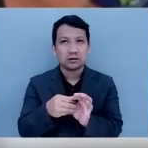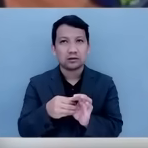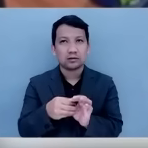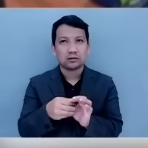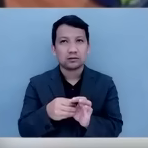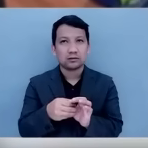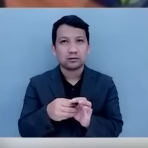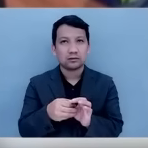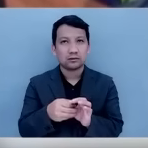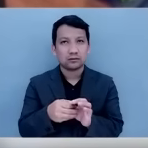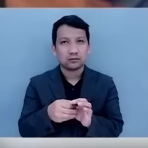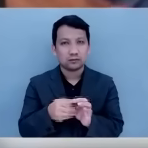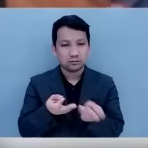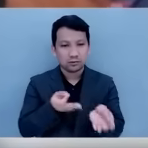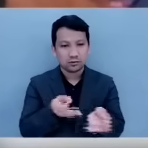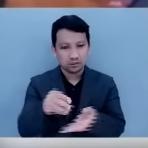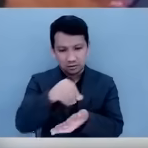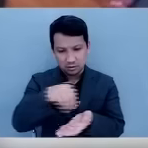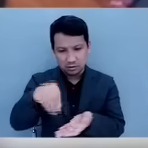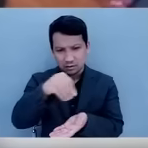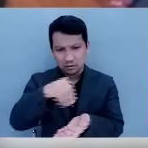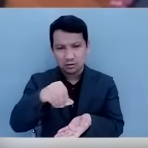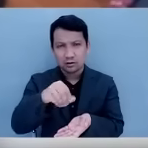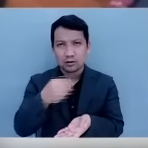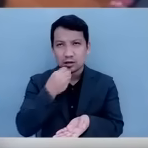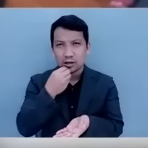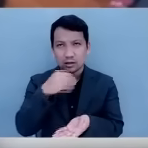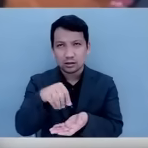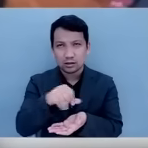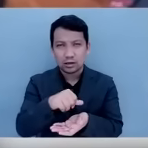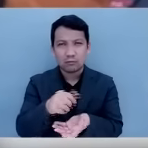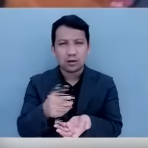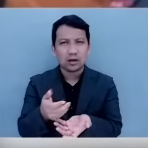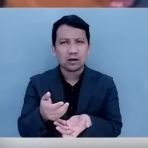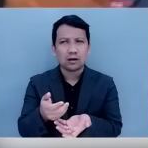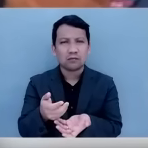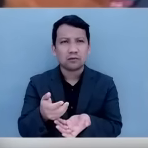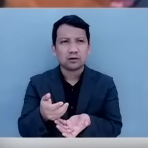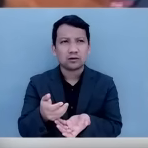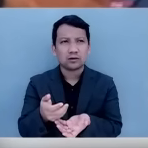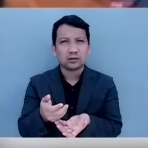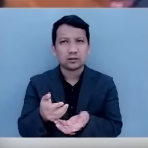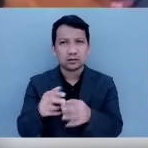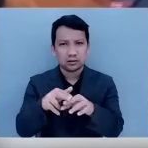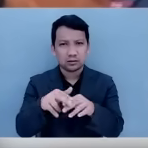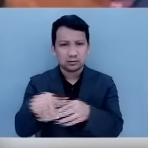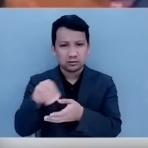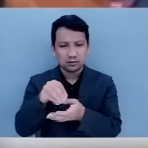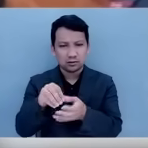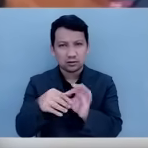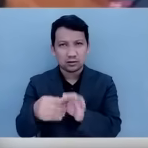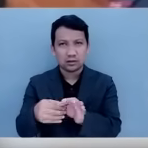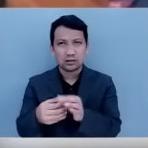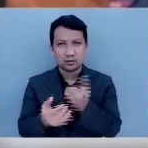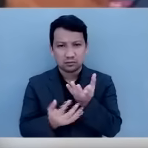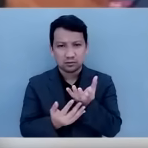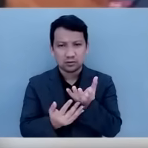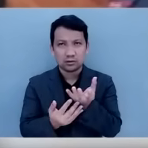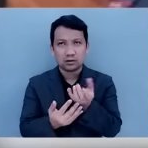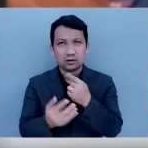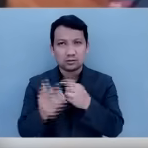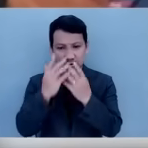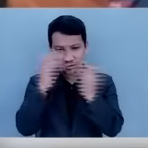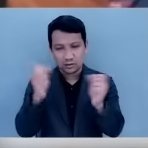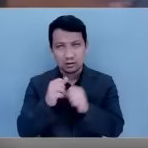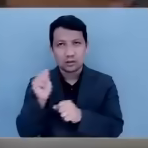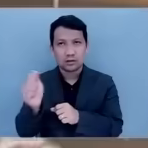hair sa pagkain, nilalagyan niya ng mga kalawang napako yung mga heater kapag nagagalit